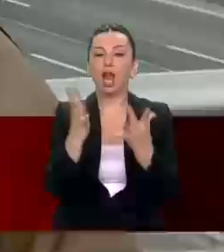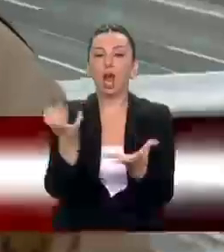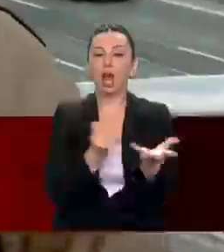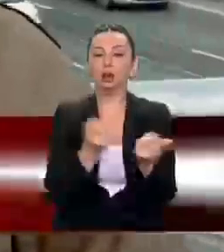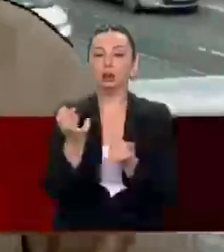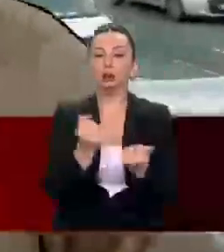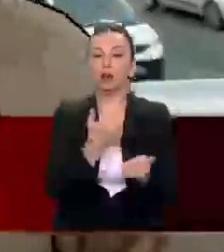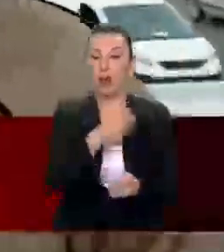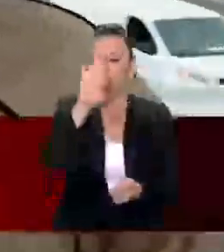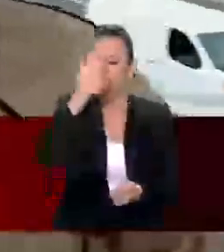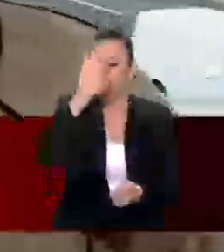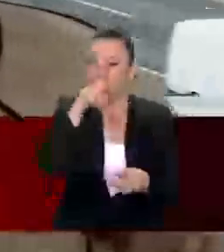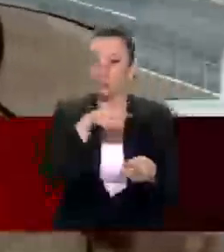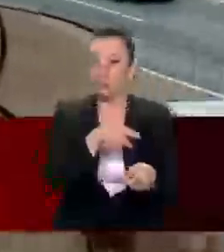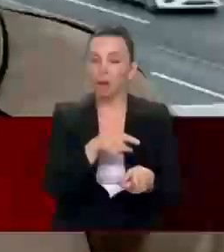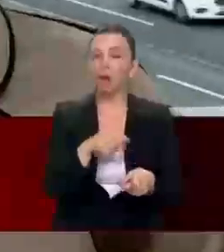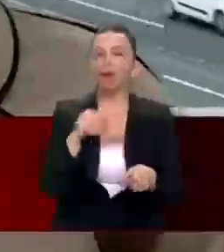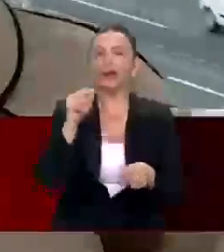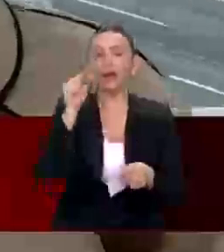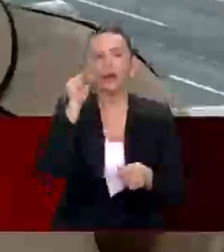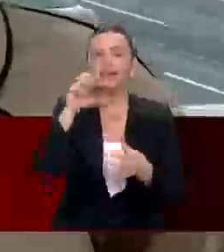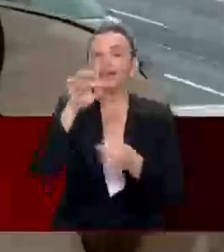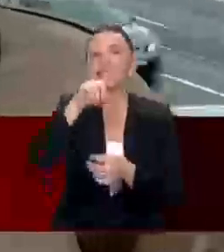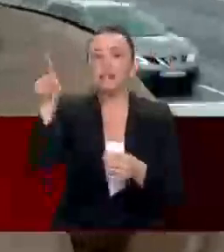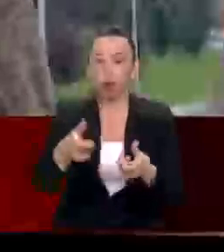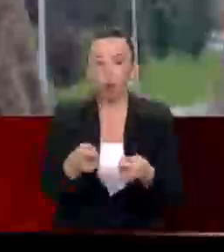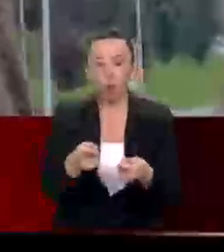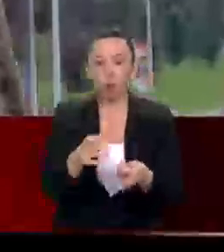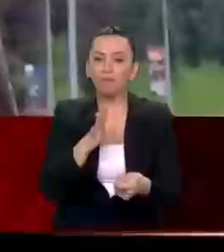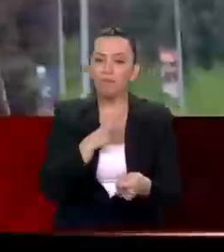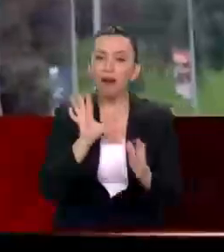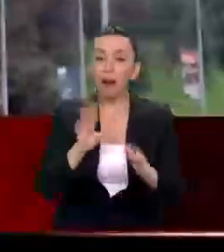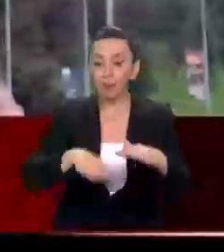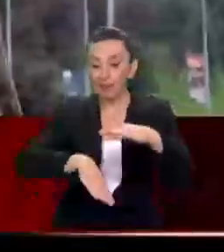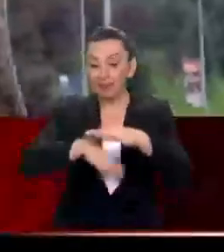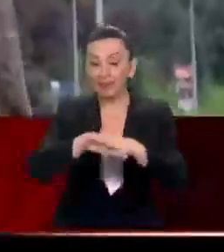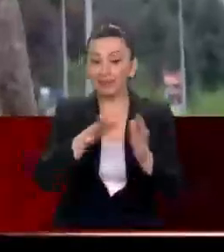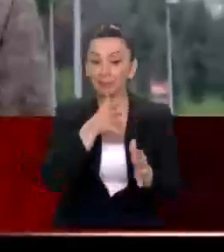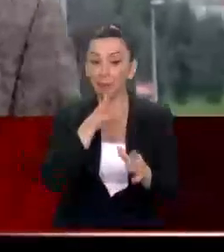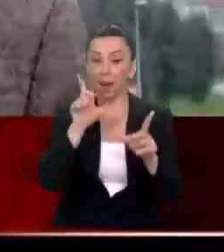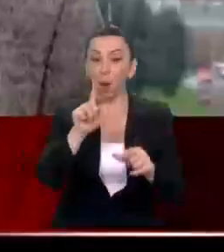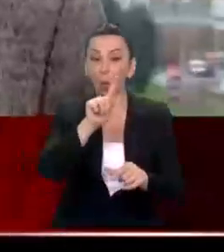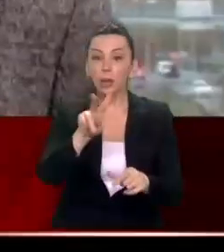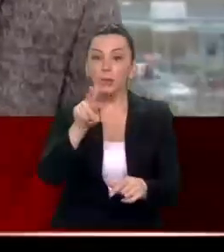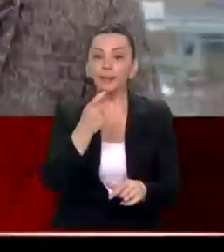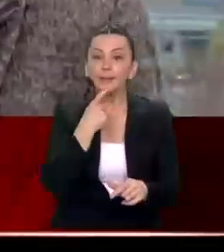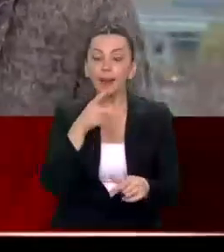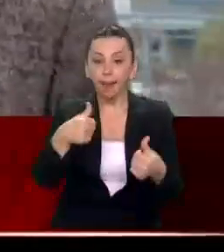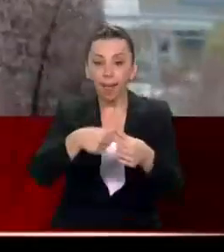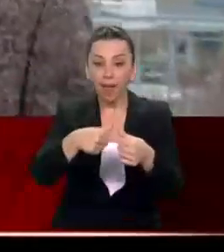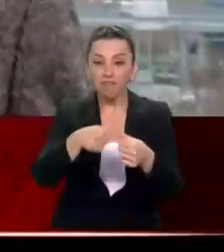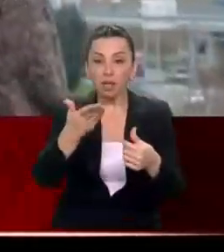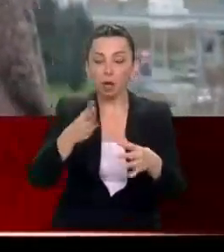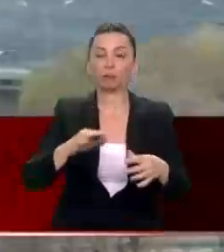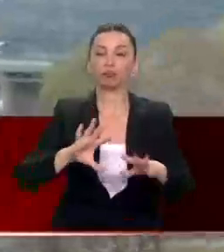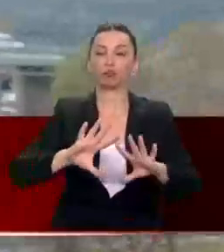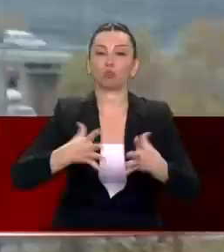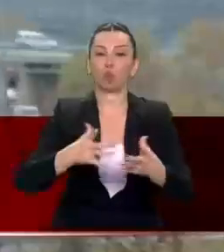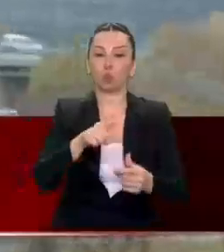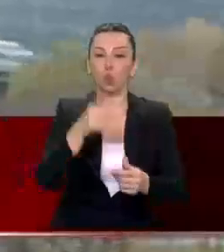yana Normalde Tabii ki insanlar oynayabilir Ama onun sınırını bilmesi gerekir 17 yıllık evliliği bitirme noktasına getiren bu süreç uzmanlara göre